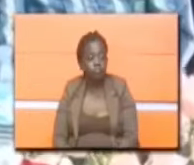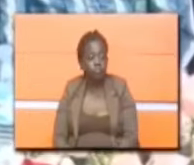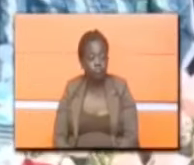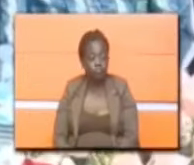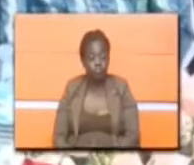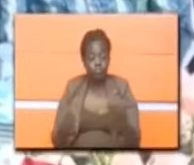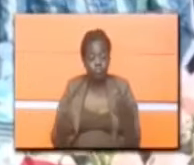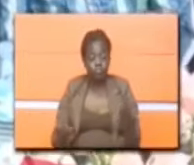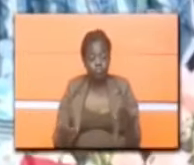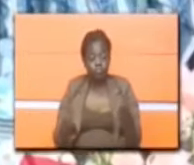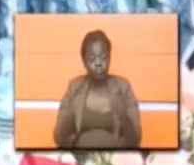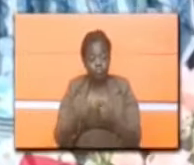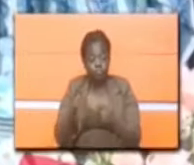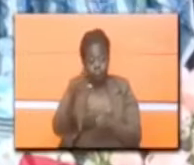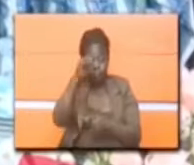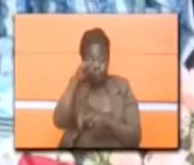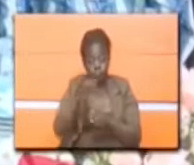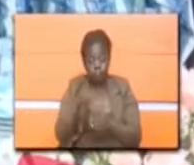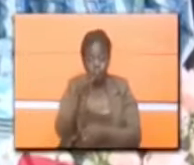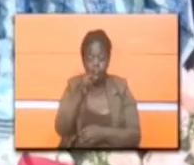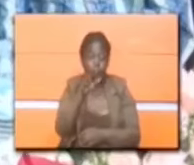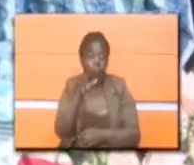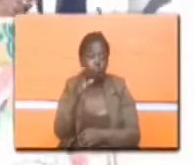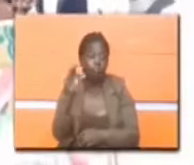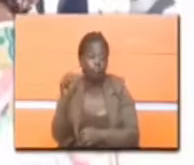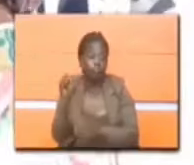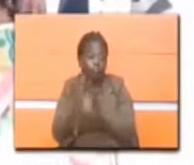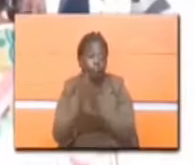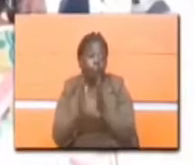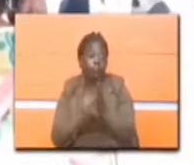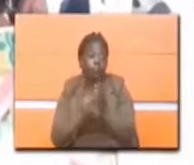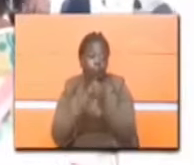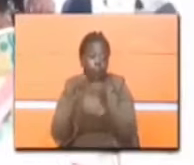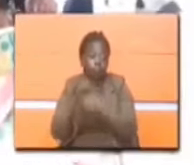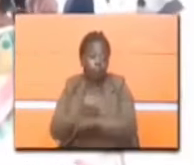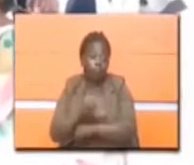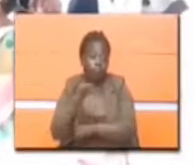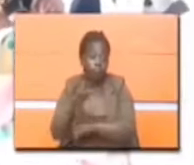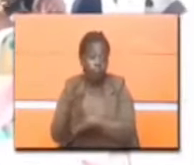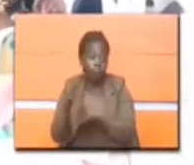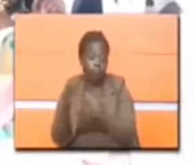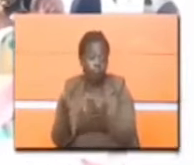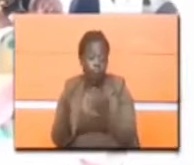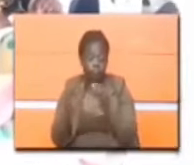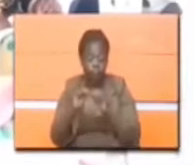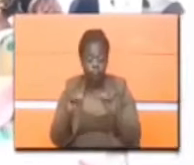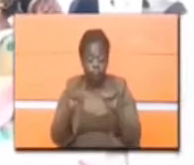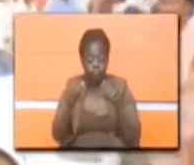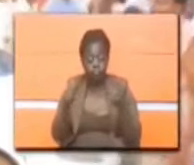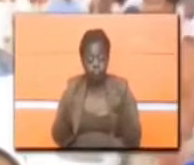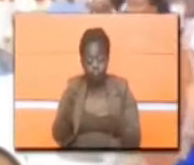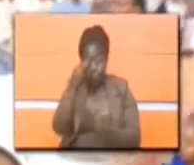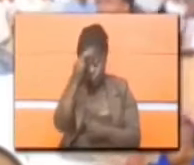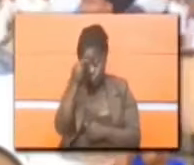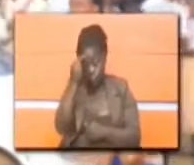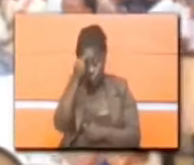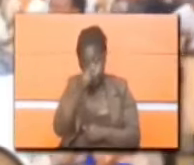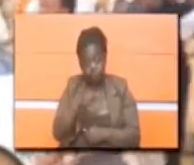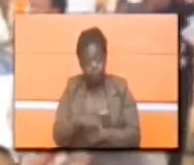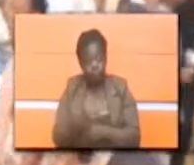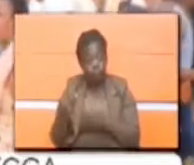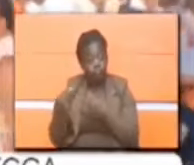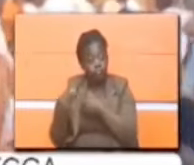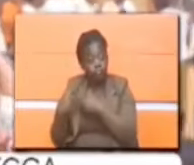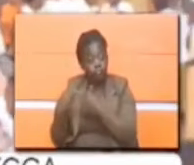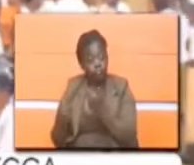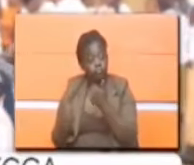Ono Gerard Makambo w'ebyenjigiriza mu KCCA Lubaga atendereza abatwala essomero lino olw'okutendeka obulungi abayizi. Obuvunaanyizibwa